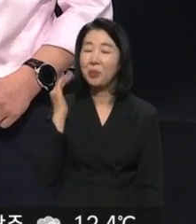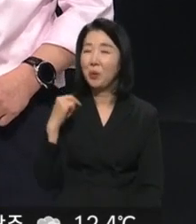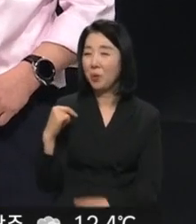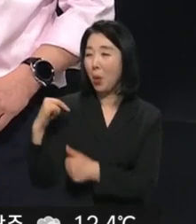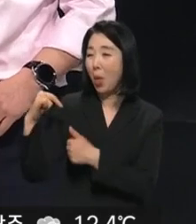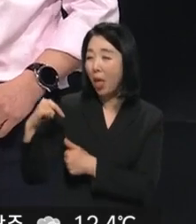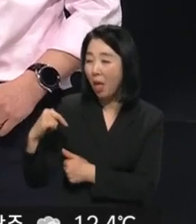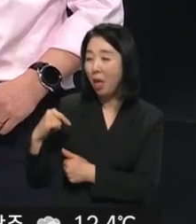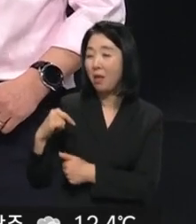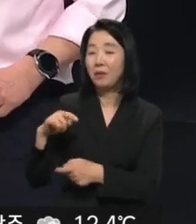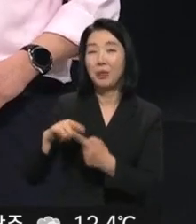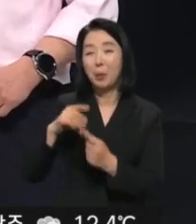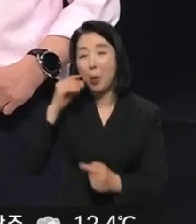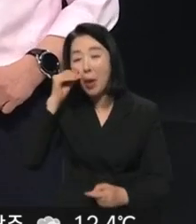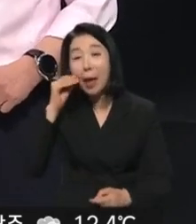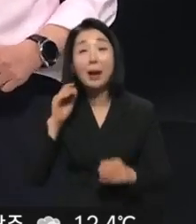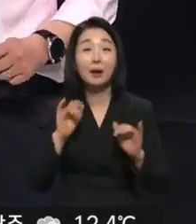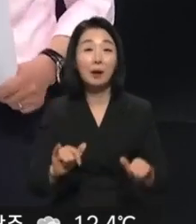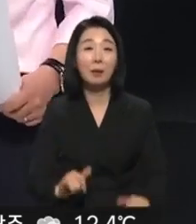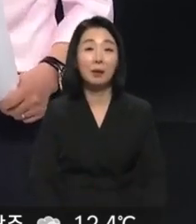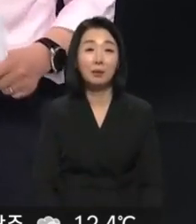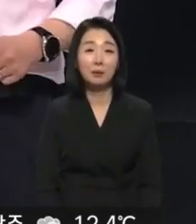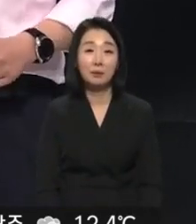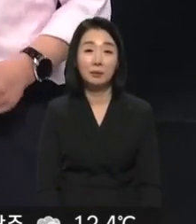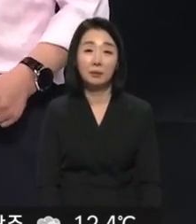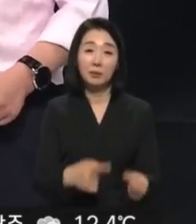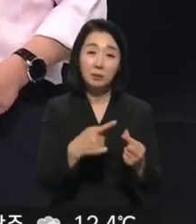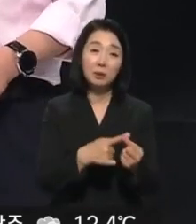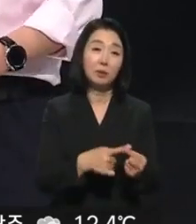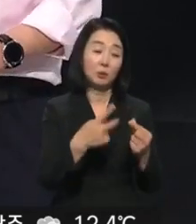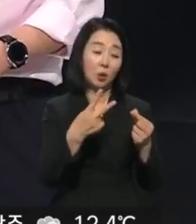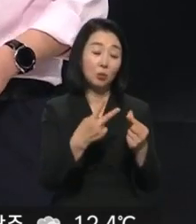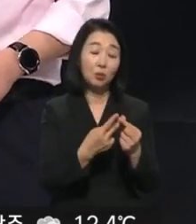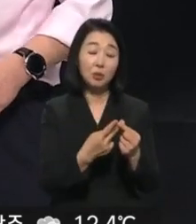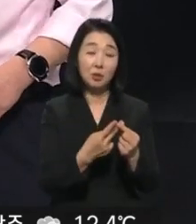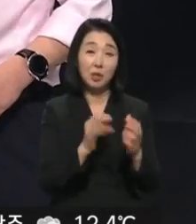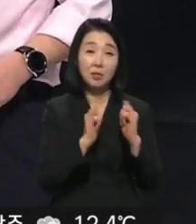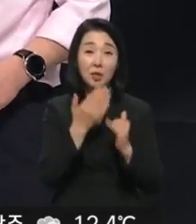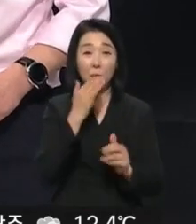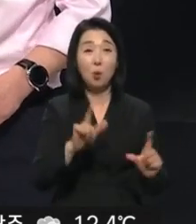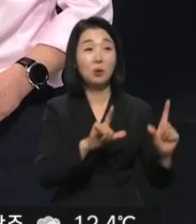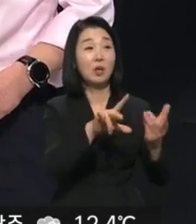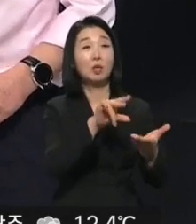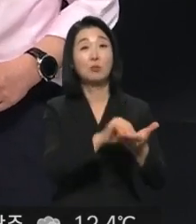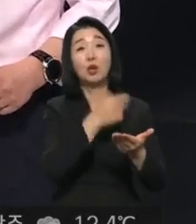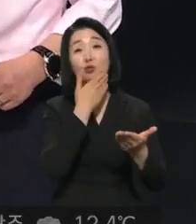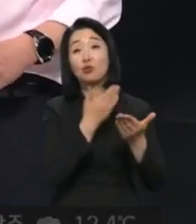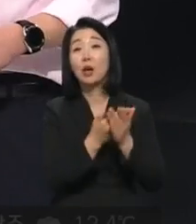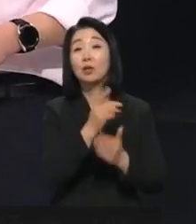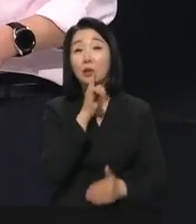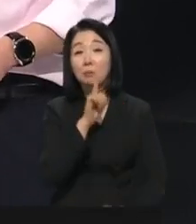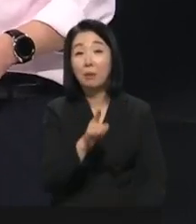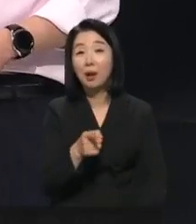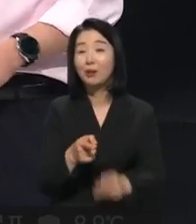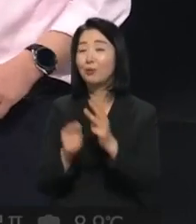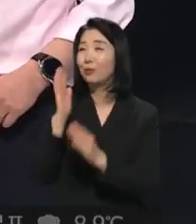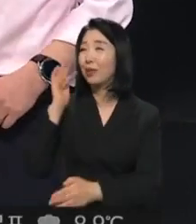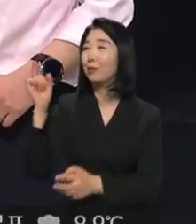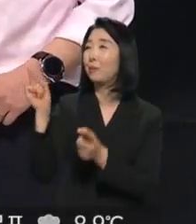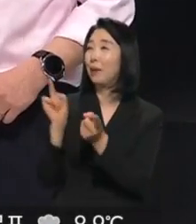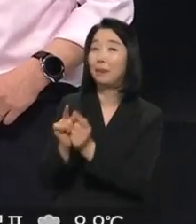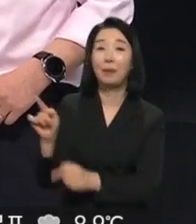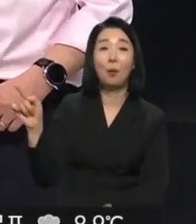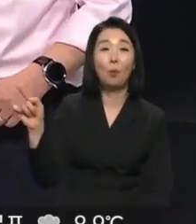우려 때문인데요. 실제로 첫째도 둘째도 민생이라고 외치던 김 대표, 윤 대통령을 만나고